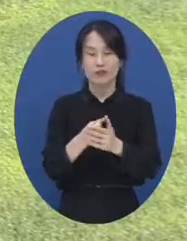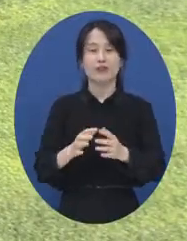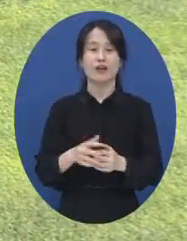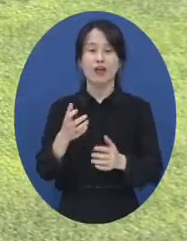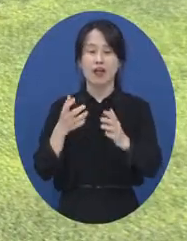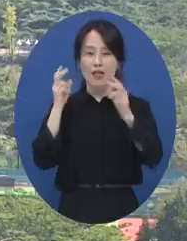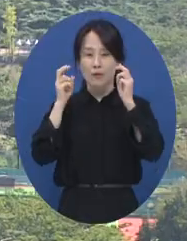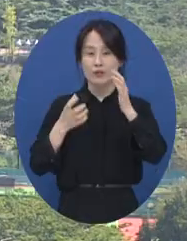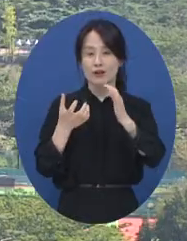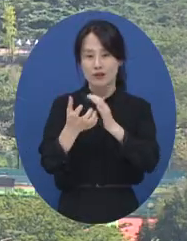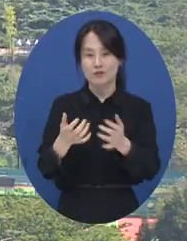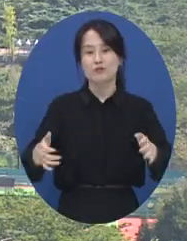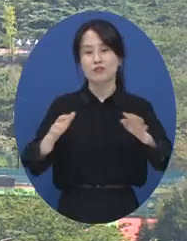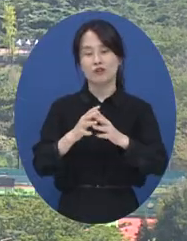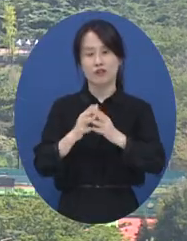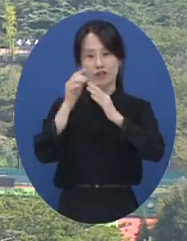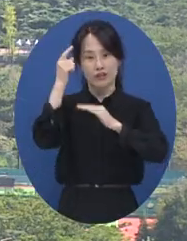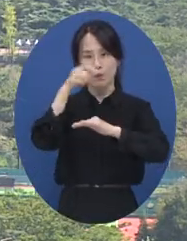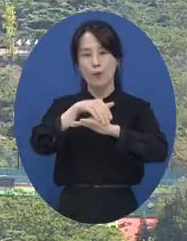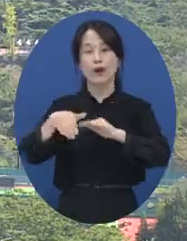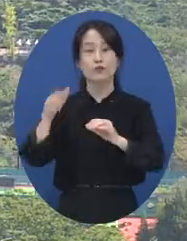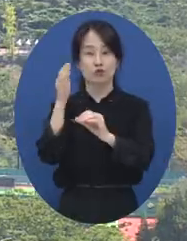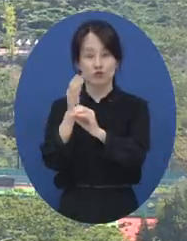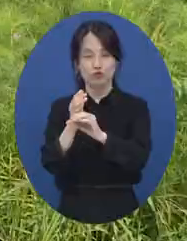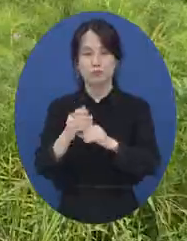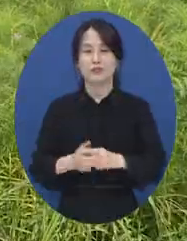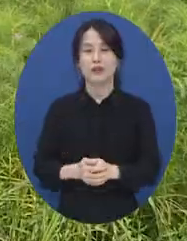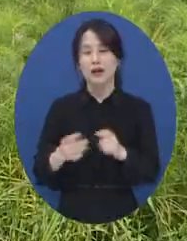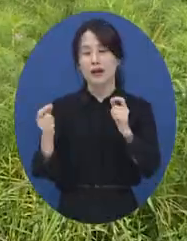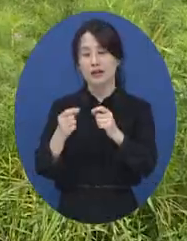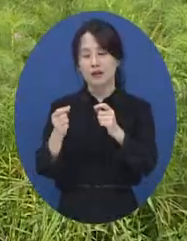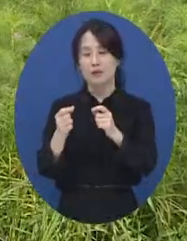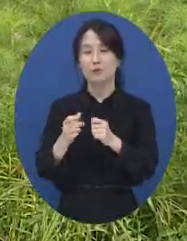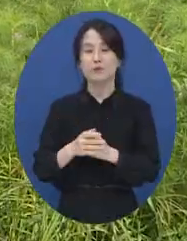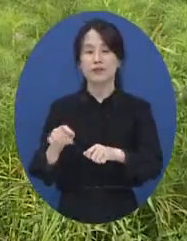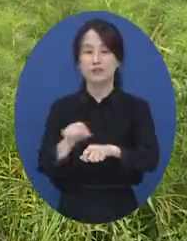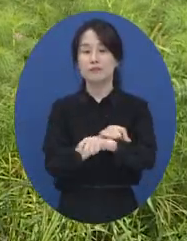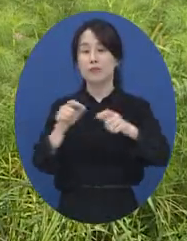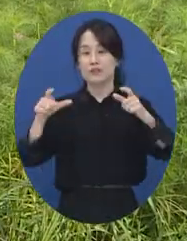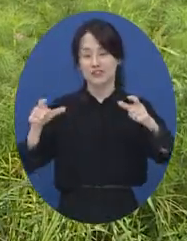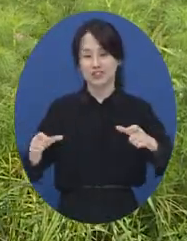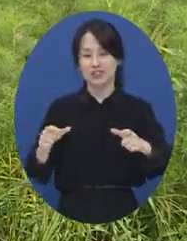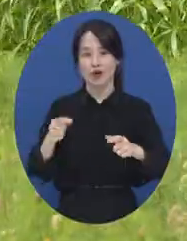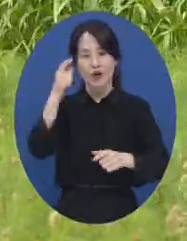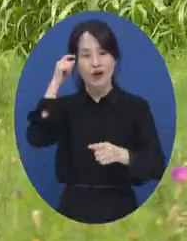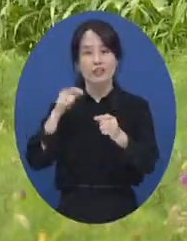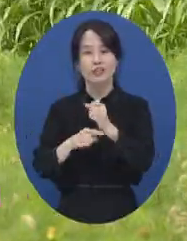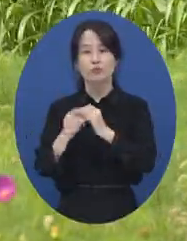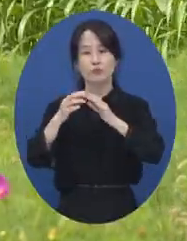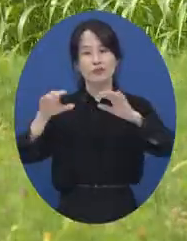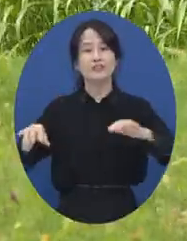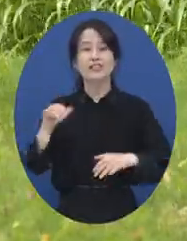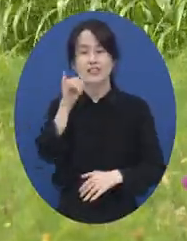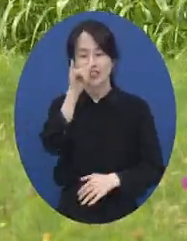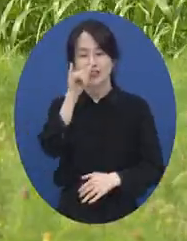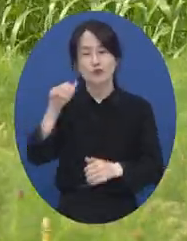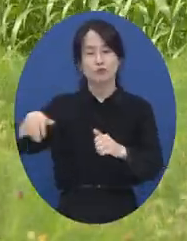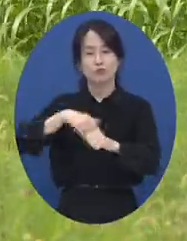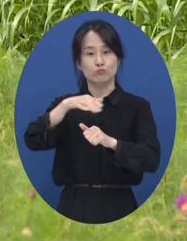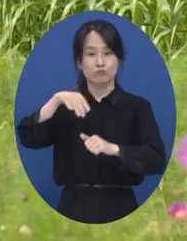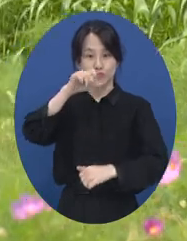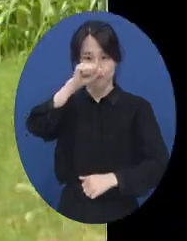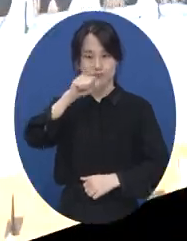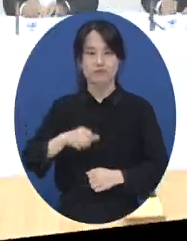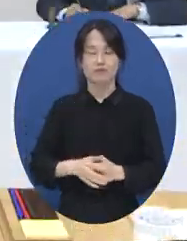추진 중입니다 인근엔 신안의 과학기술 정보통신부가 강소 연구개발 특구 를 시청한 안산 싸이어 스펠 이가 있는데 위치 조건이